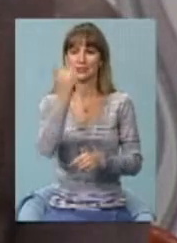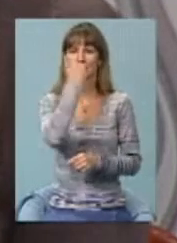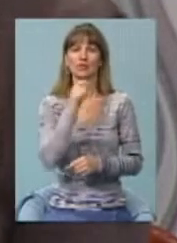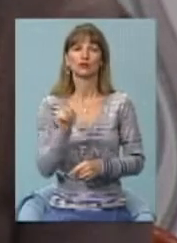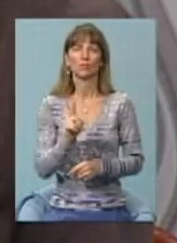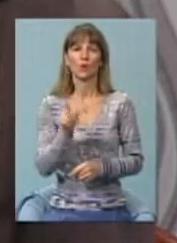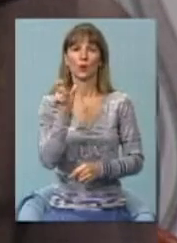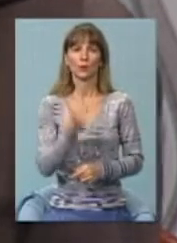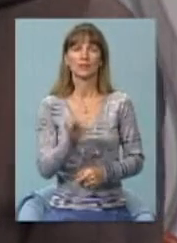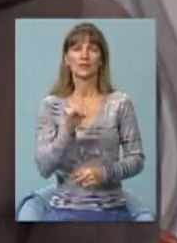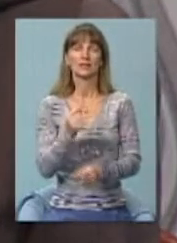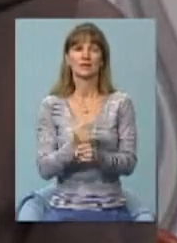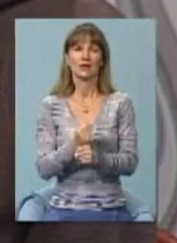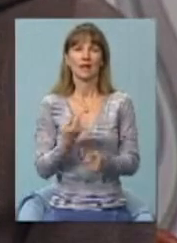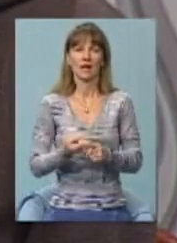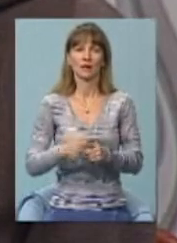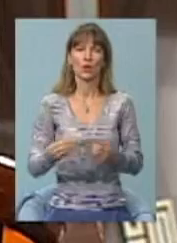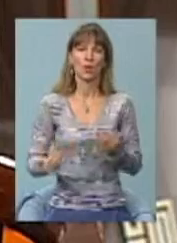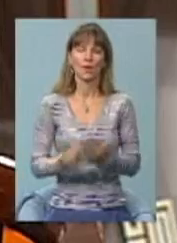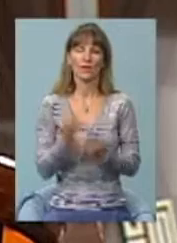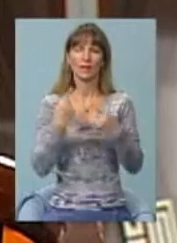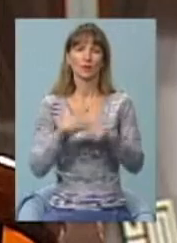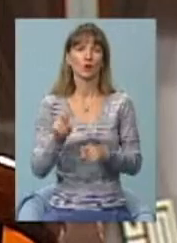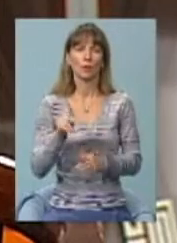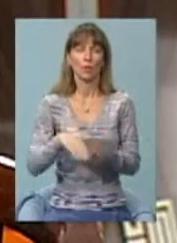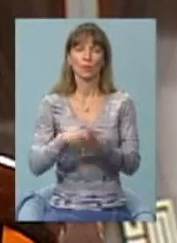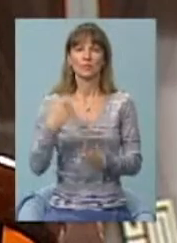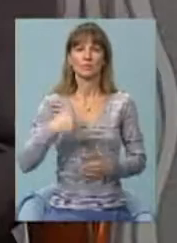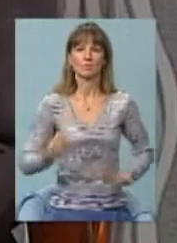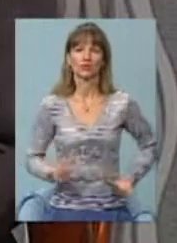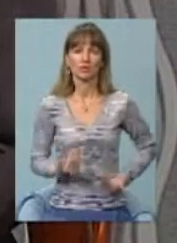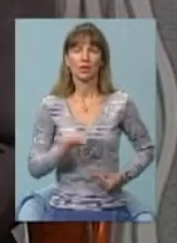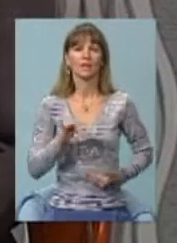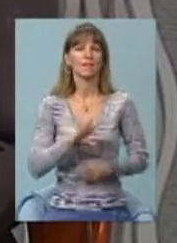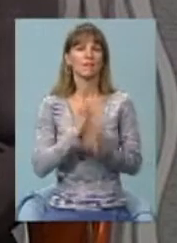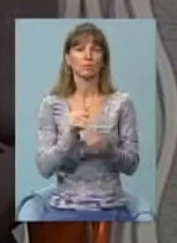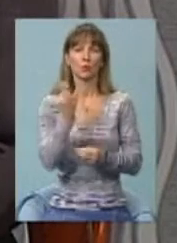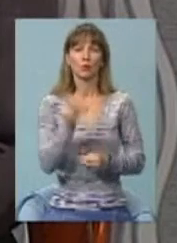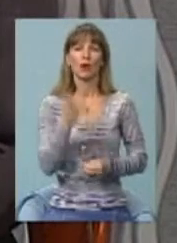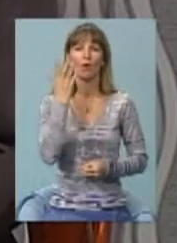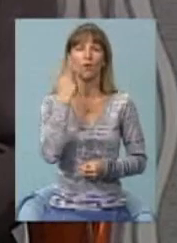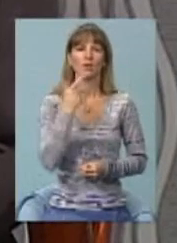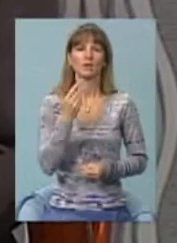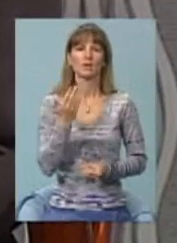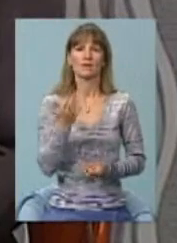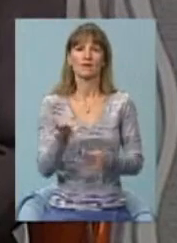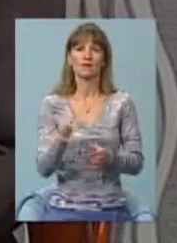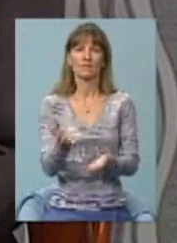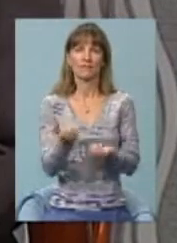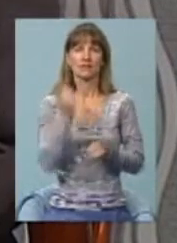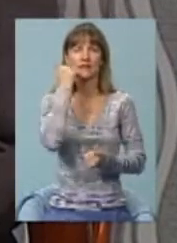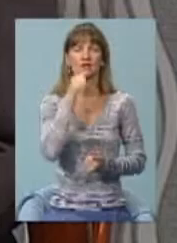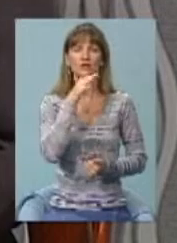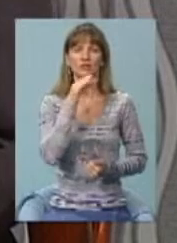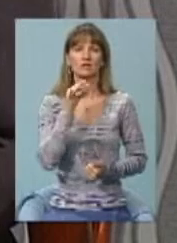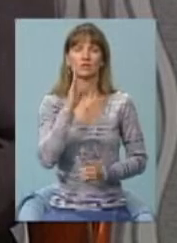людина, власне, і створила ці всі нові технології, аби покращити собі життя. Ну, а взагалі, людина, коли ще взяти старі часи, ще добу